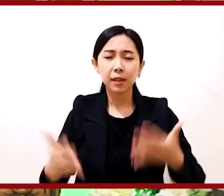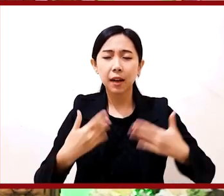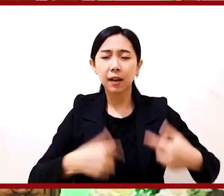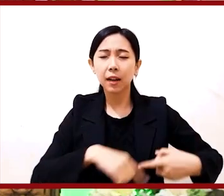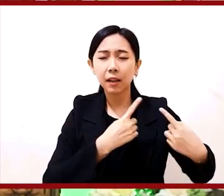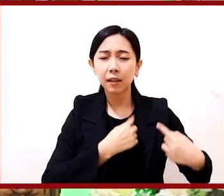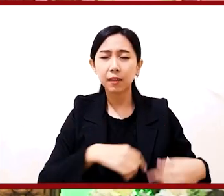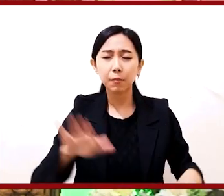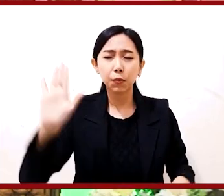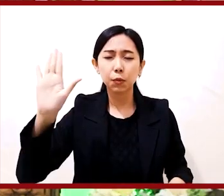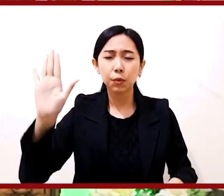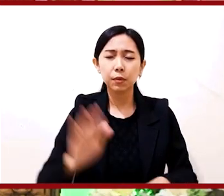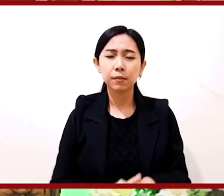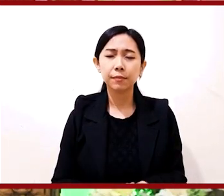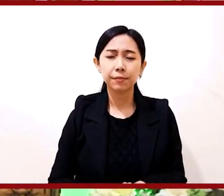hati Tuhan.